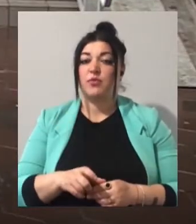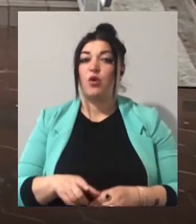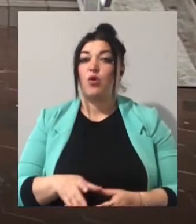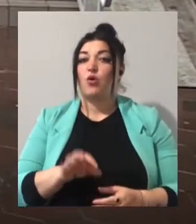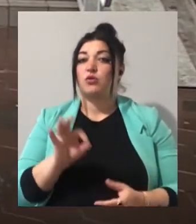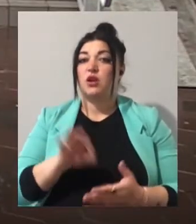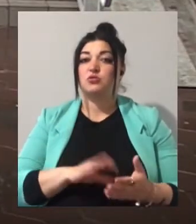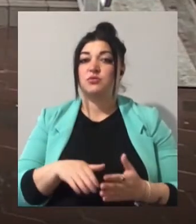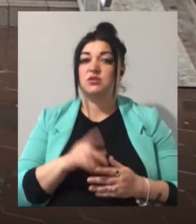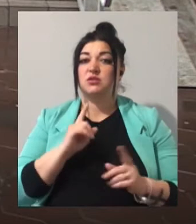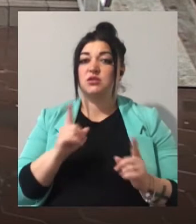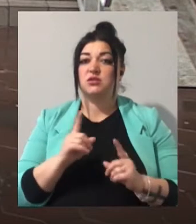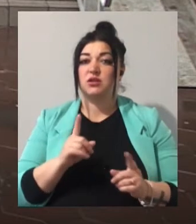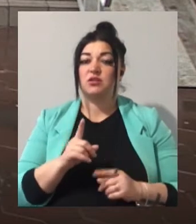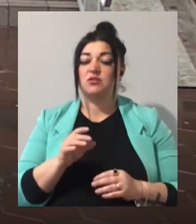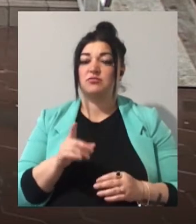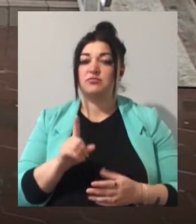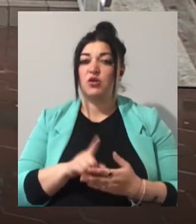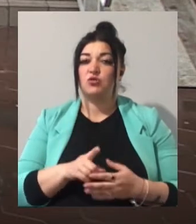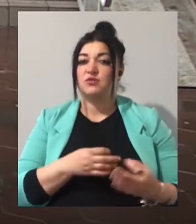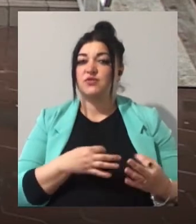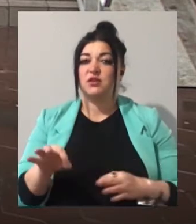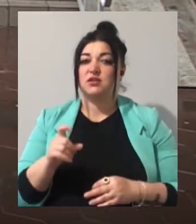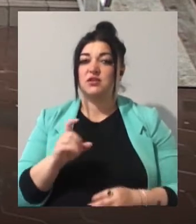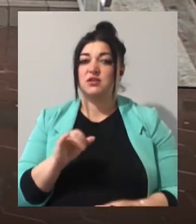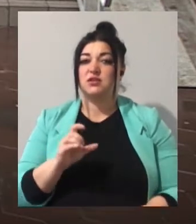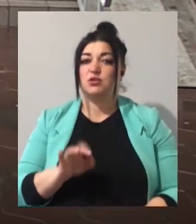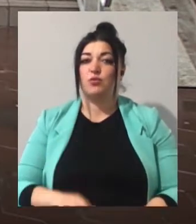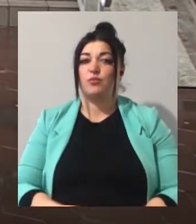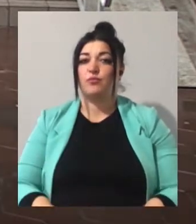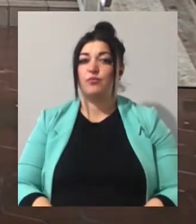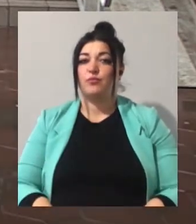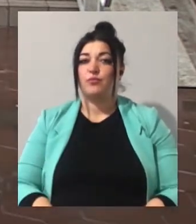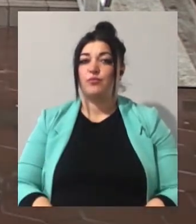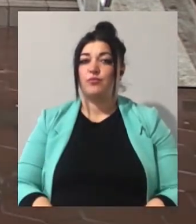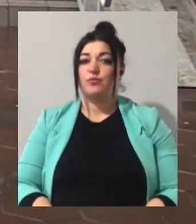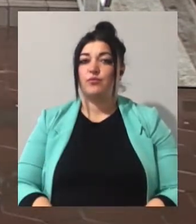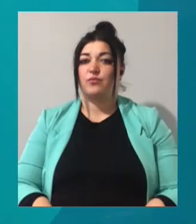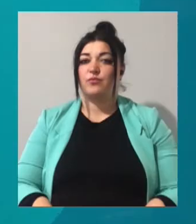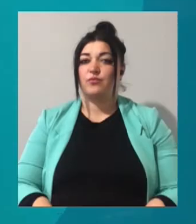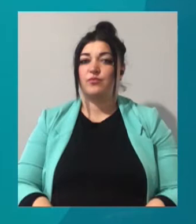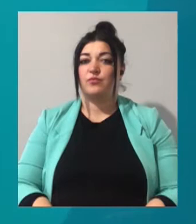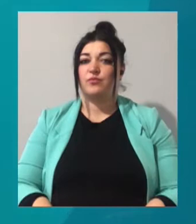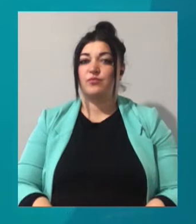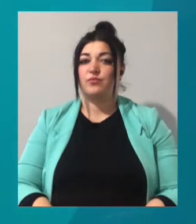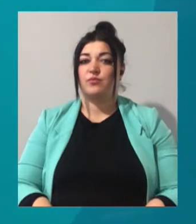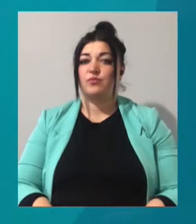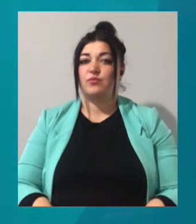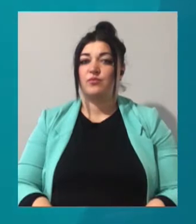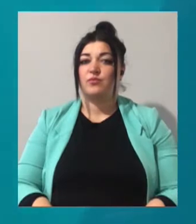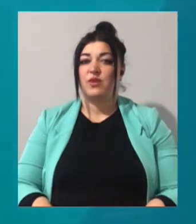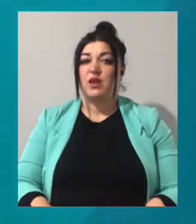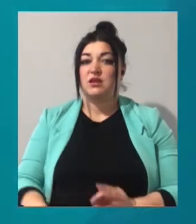Андрія Хаєцького мають звільнити з СІЗО. Христина Шкрябіна, Борис Маслівцев. Новини на Суспільному. Одеса.